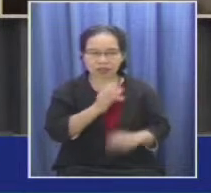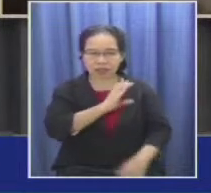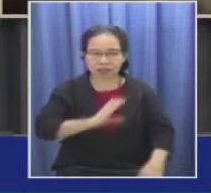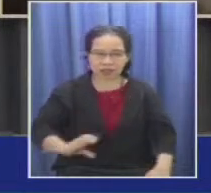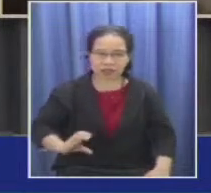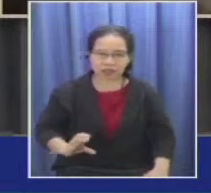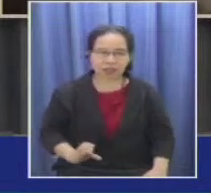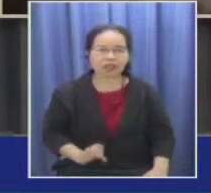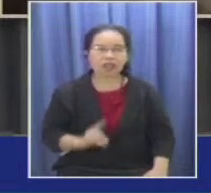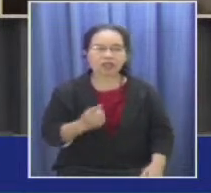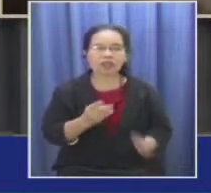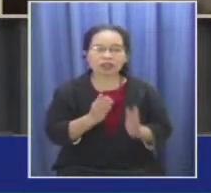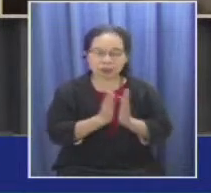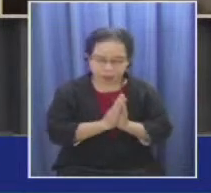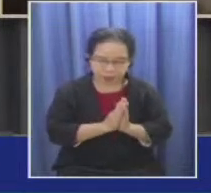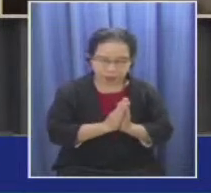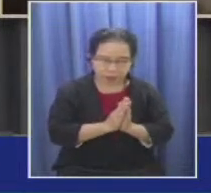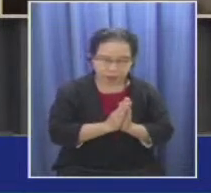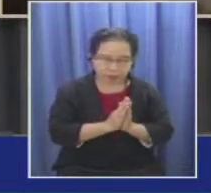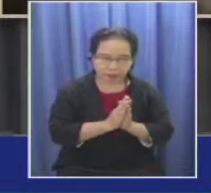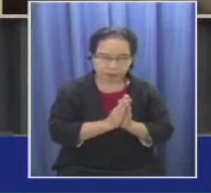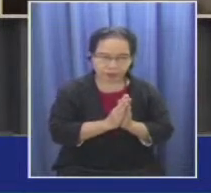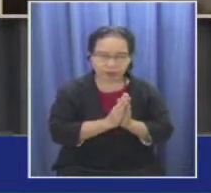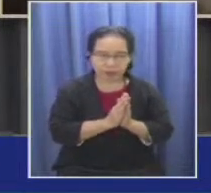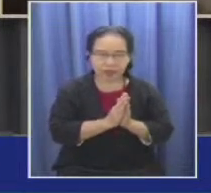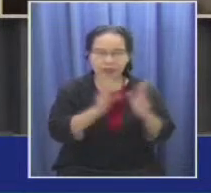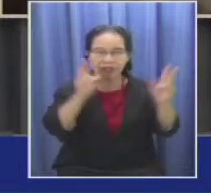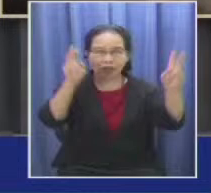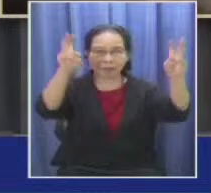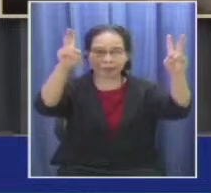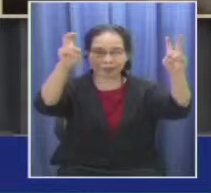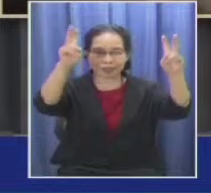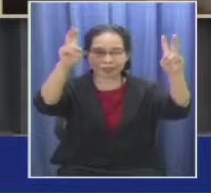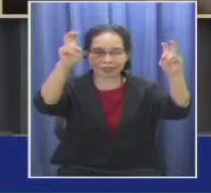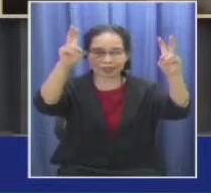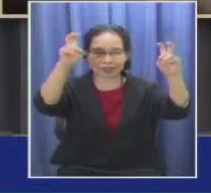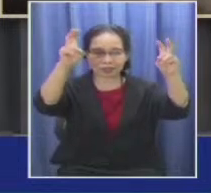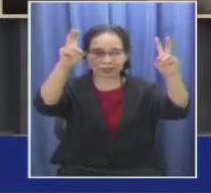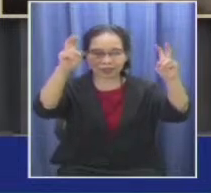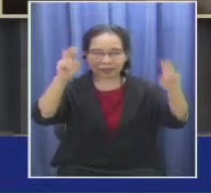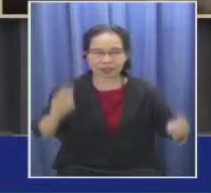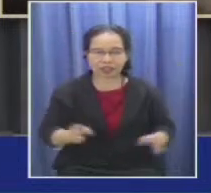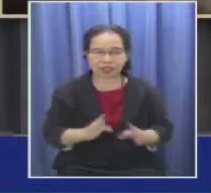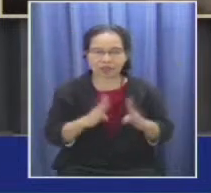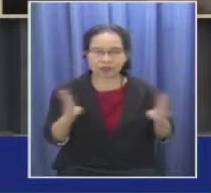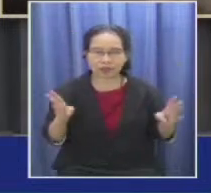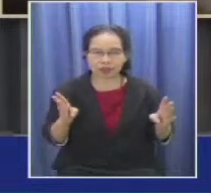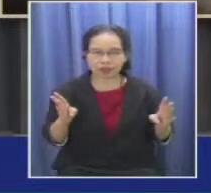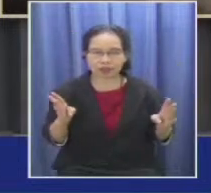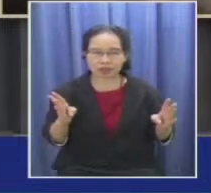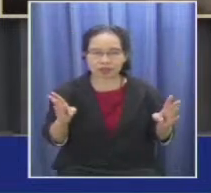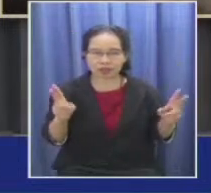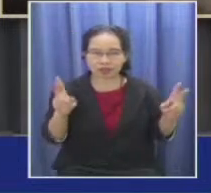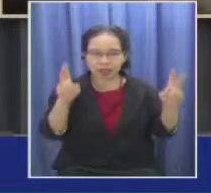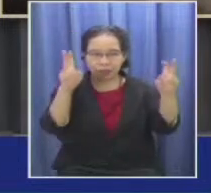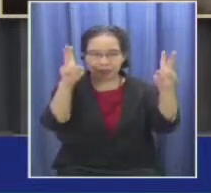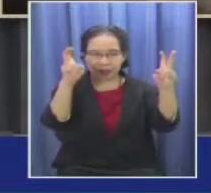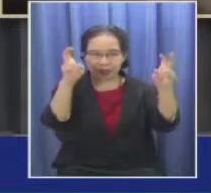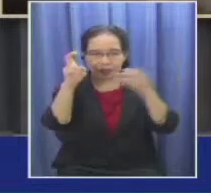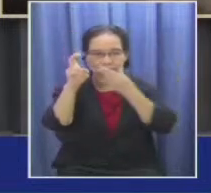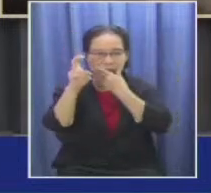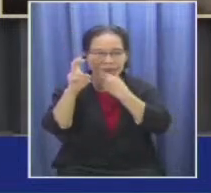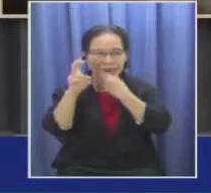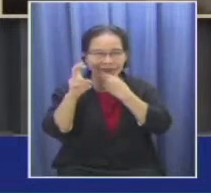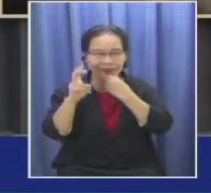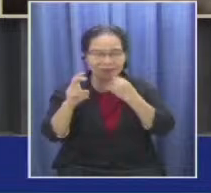basa adetenuanom ayade ya wuhia ya semuti no yegusu a yekasa fa mpaebɔ ho